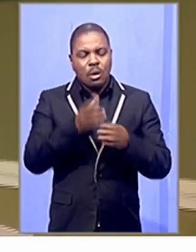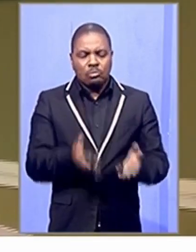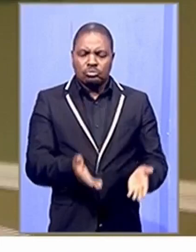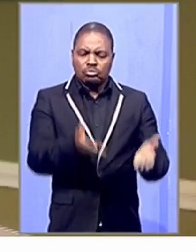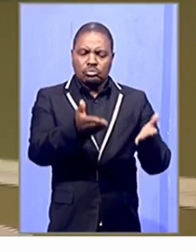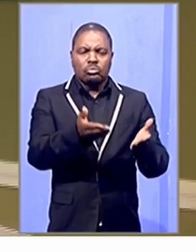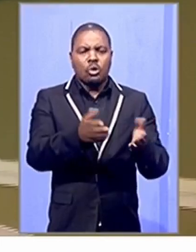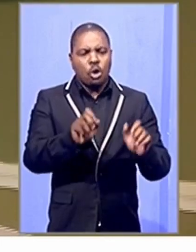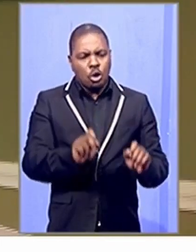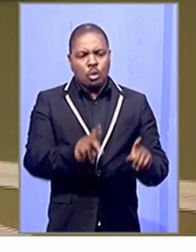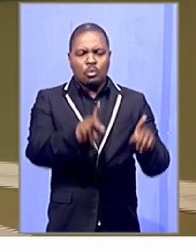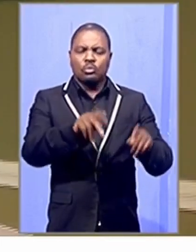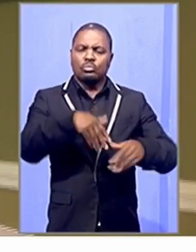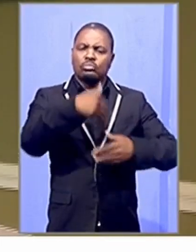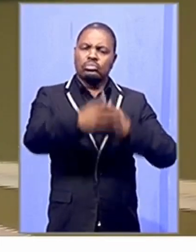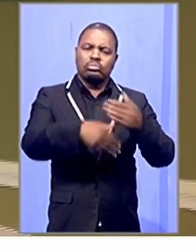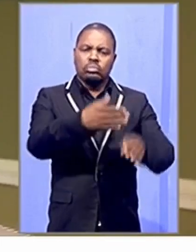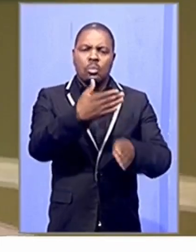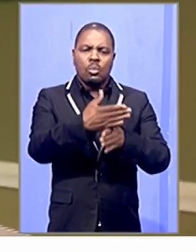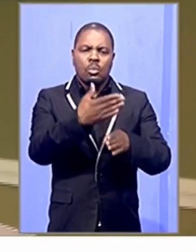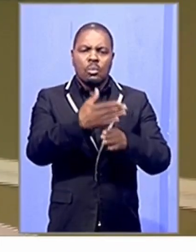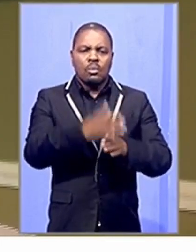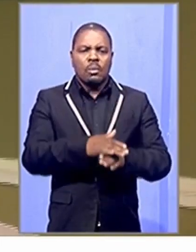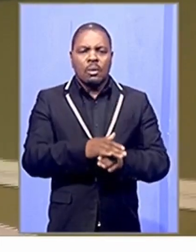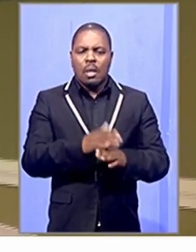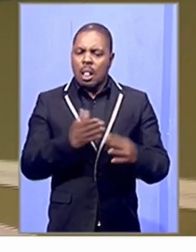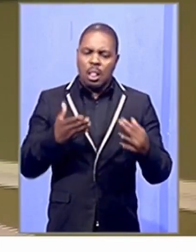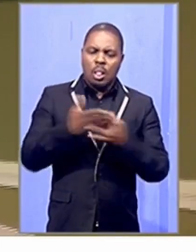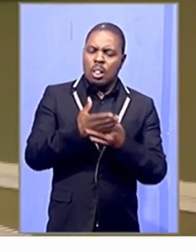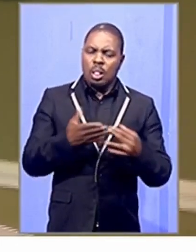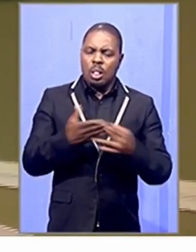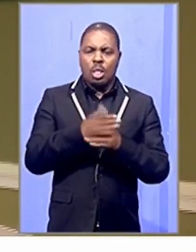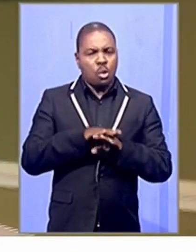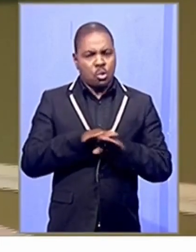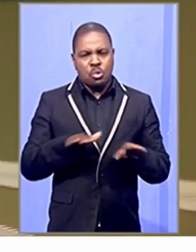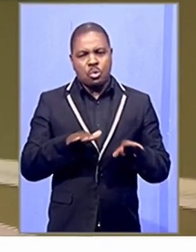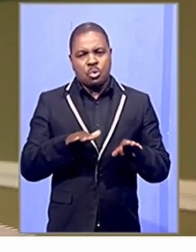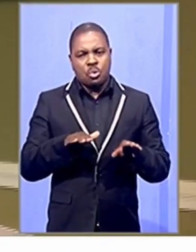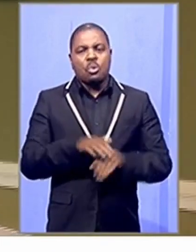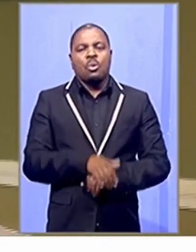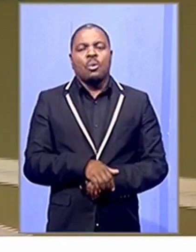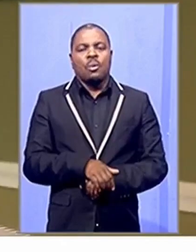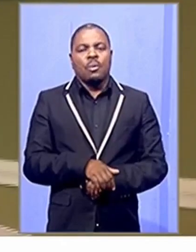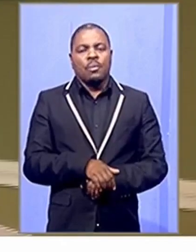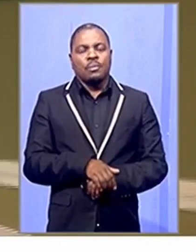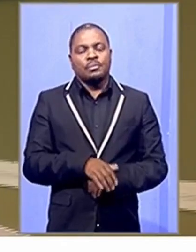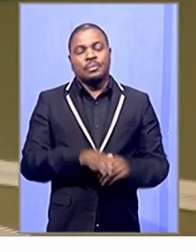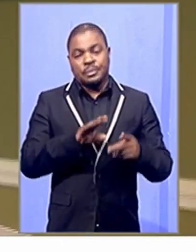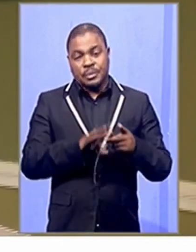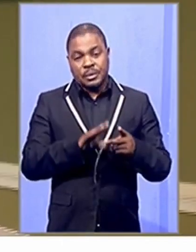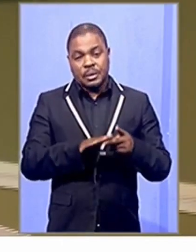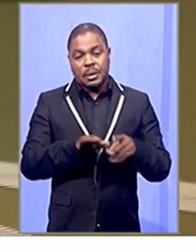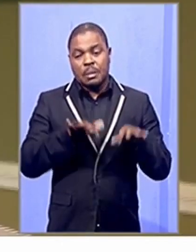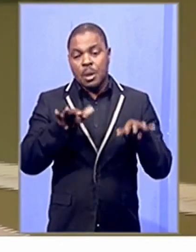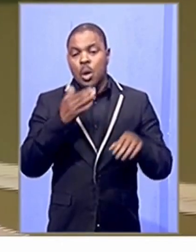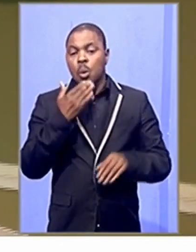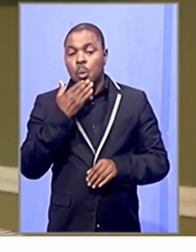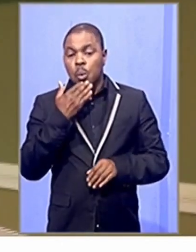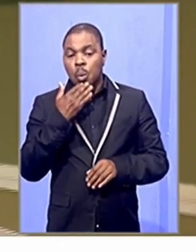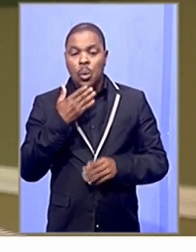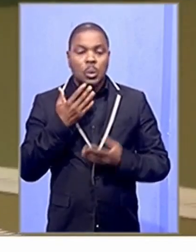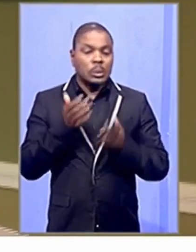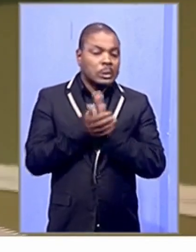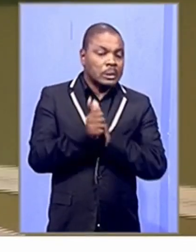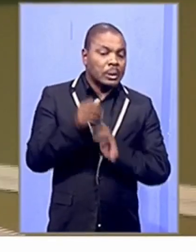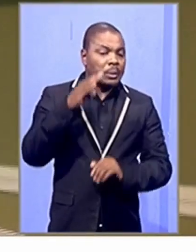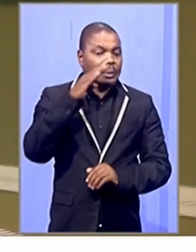wa hore ba etse mosebetsi wa bona ba sena tshitiso efeng kapa efeng. Me bao ba sa kgoneng ba